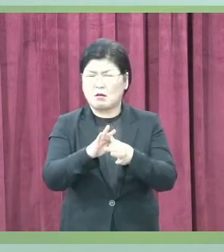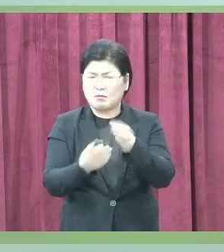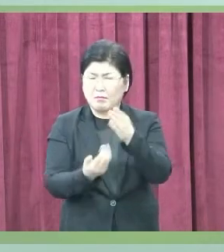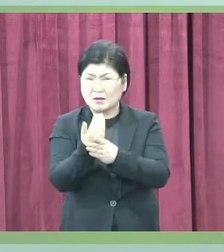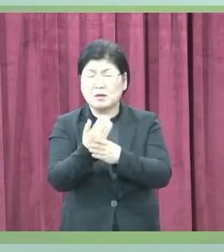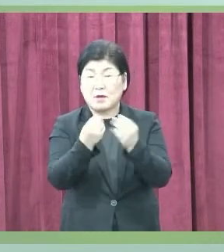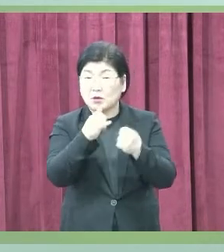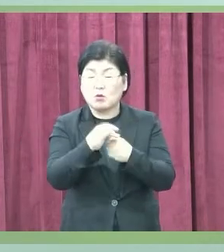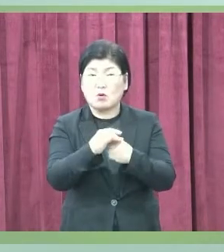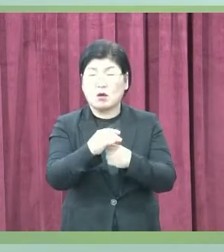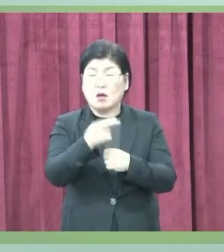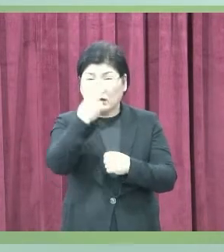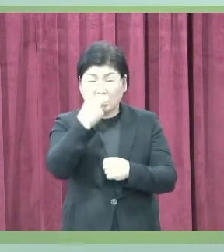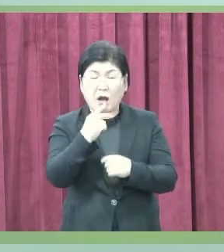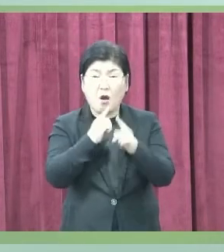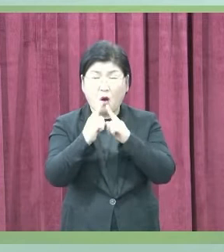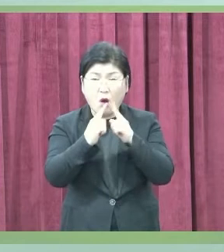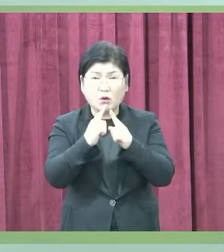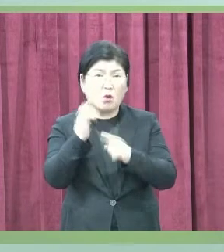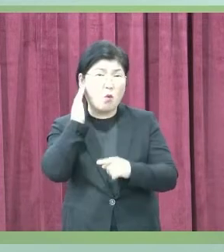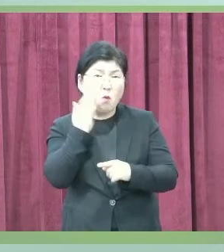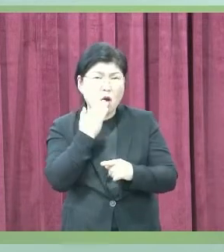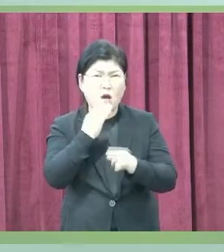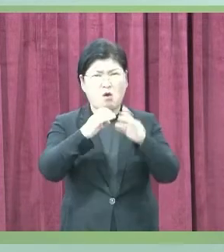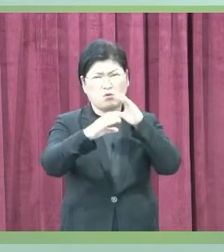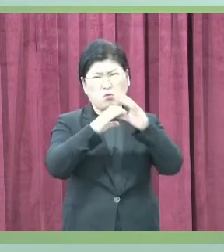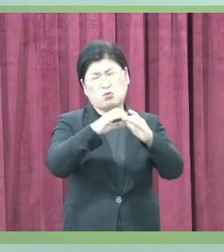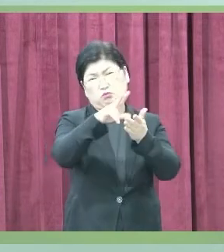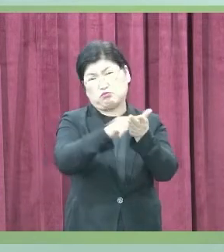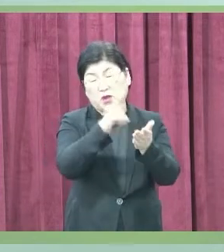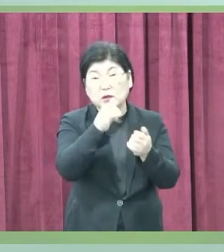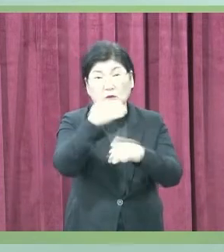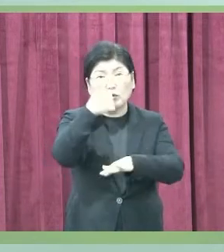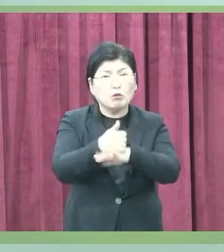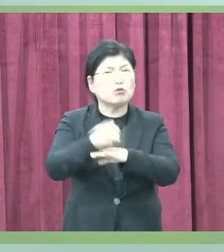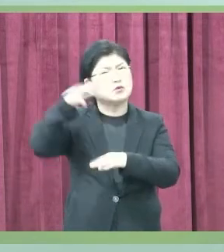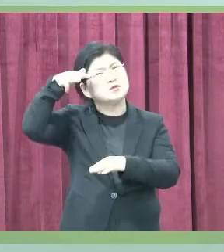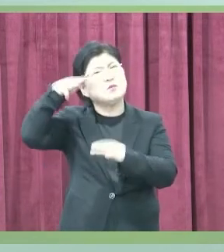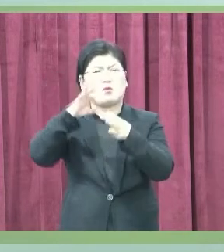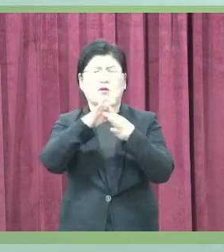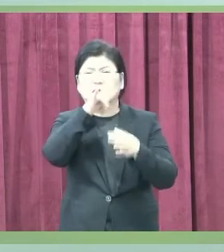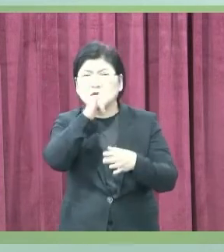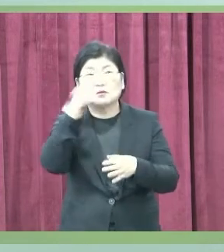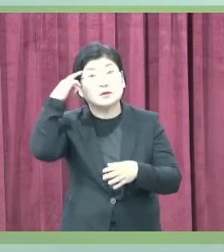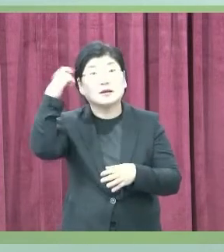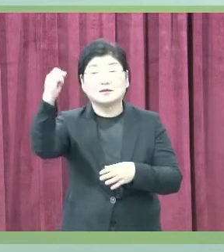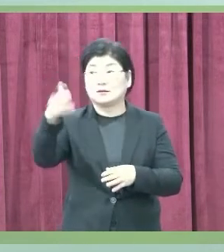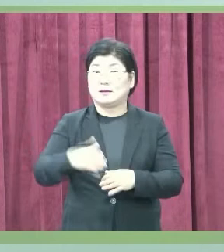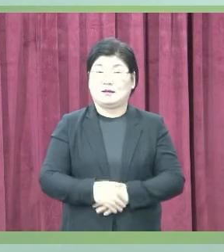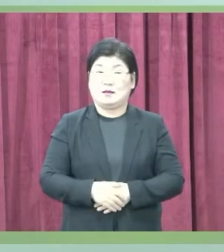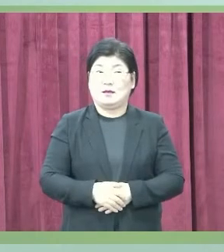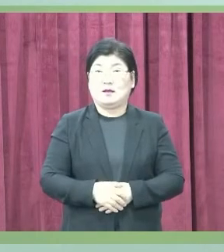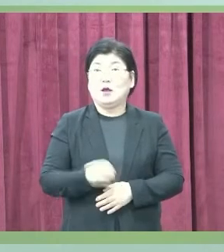시각, 청각, 언어가 좀 커뮤니케이션이 좀 안 되잖아요. 그런 것들이 치매하고 연관성이 있지 않을까 좀 생각을 해봅니다. 그